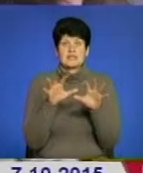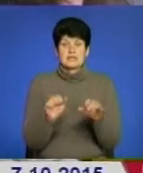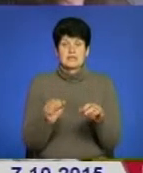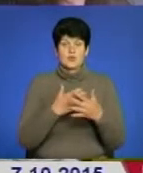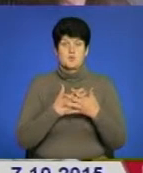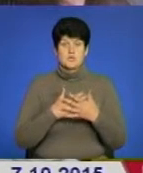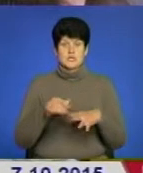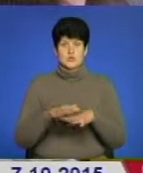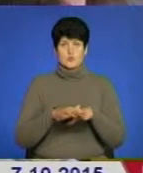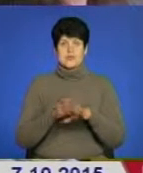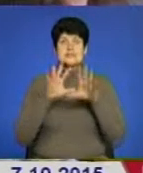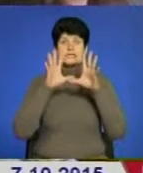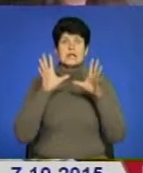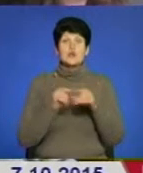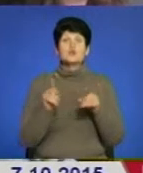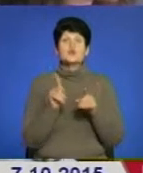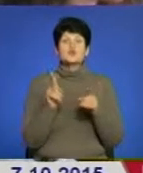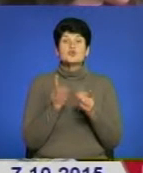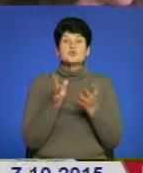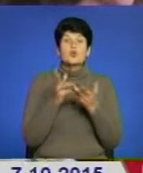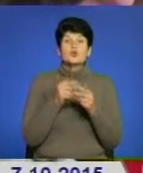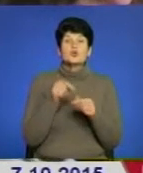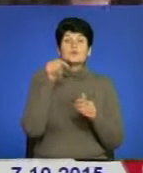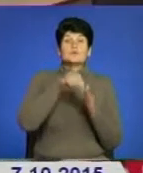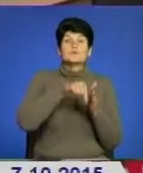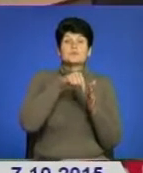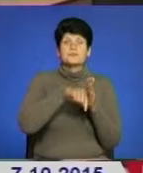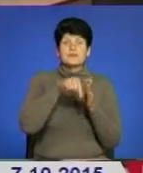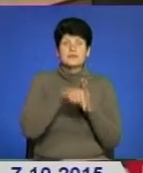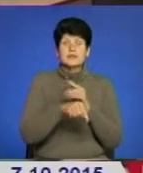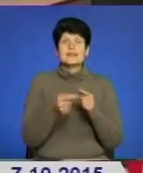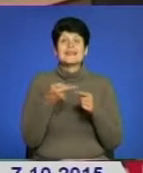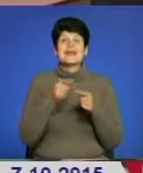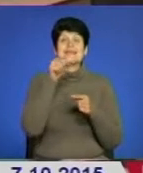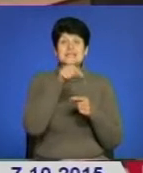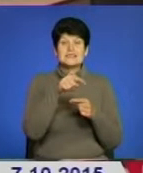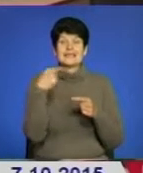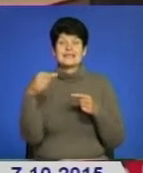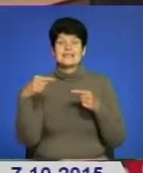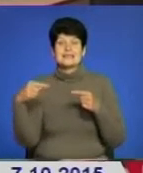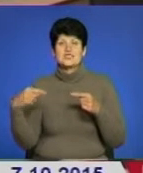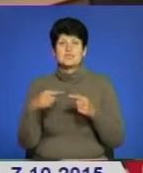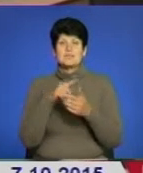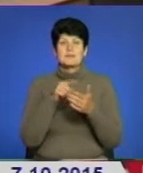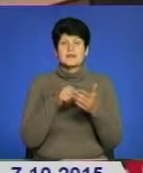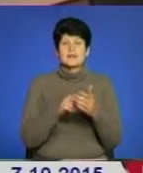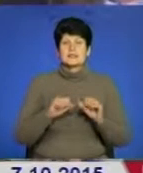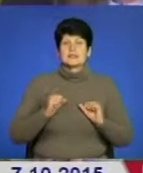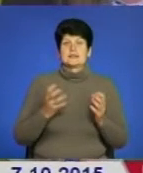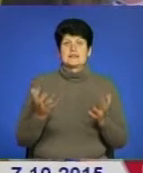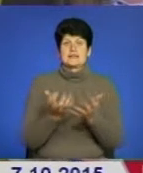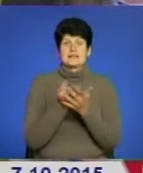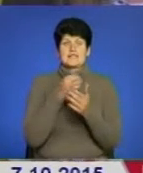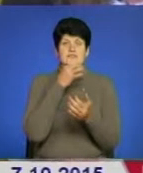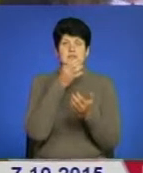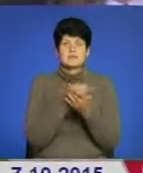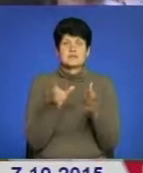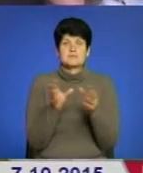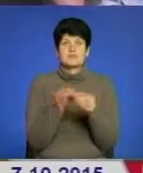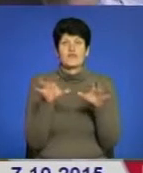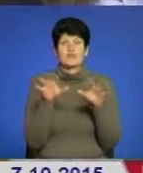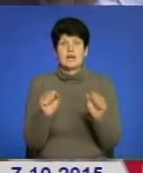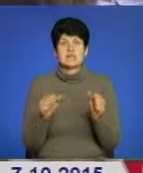суспільство? Та й загалом, що зараховувати до цього поняття? На ці та інші питання намагалися знайти відповідь спільно влада,